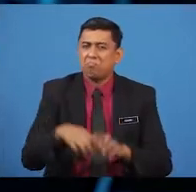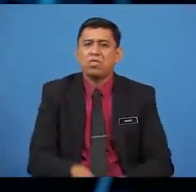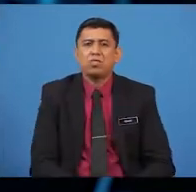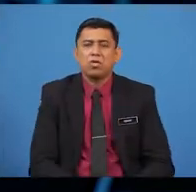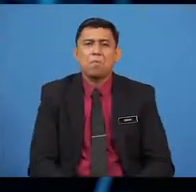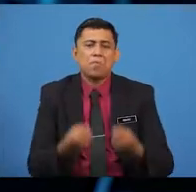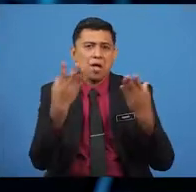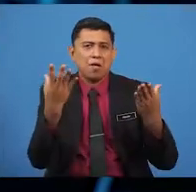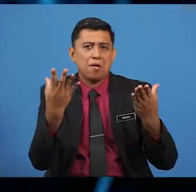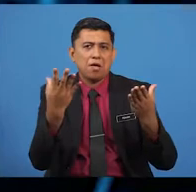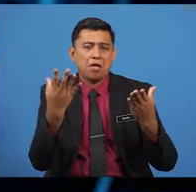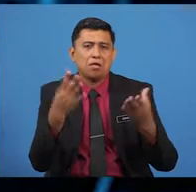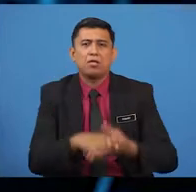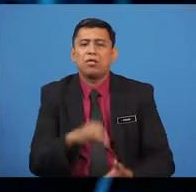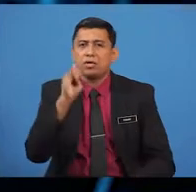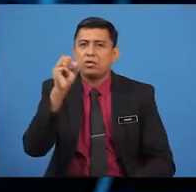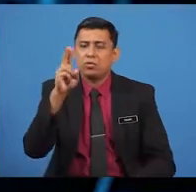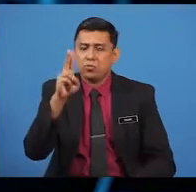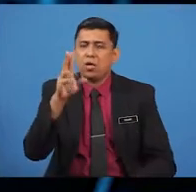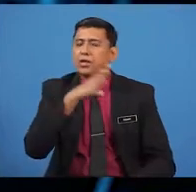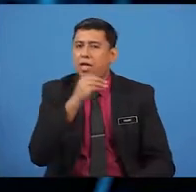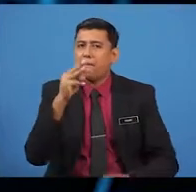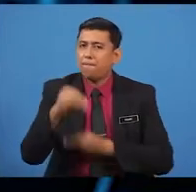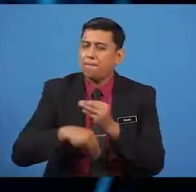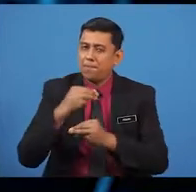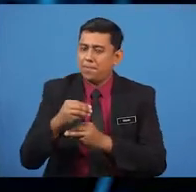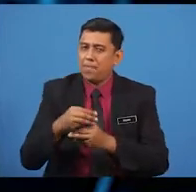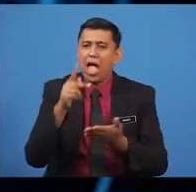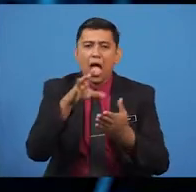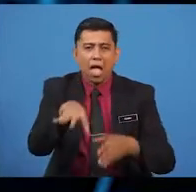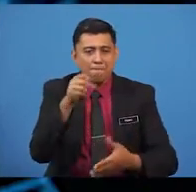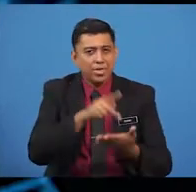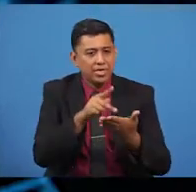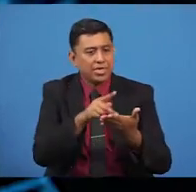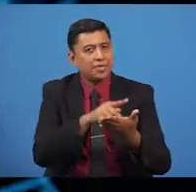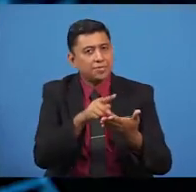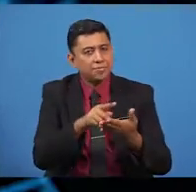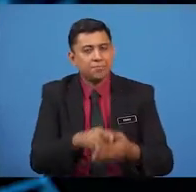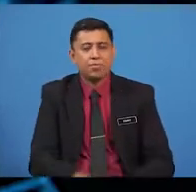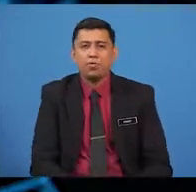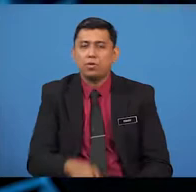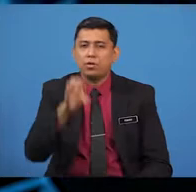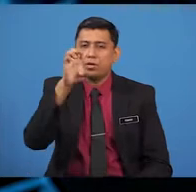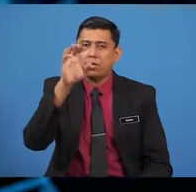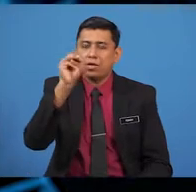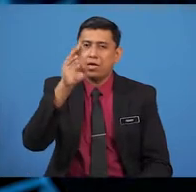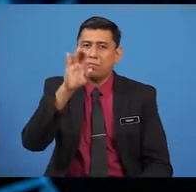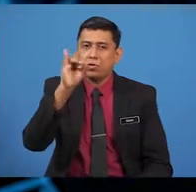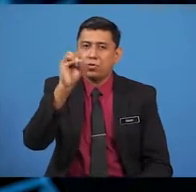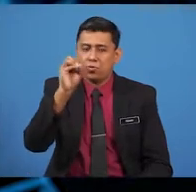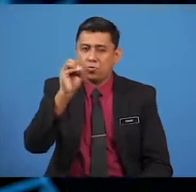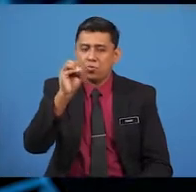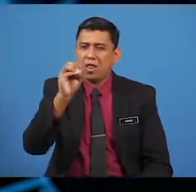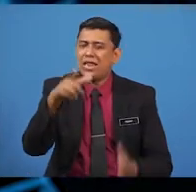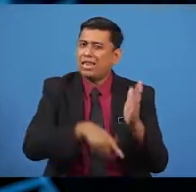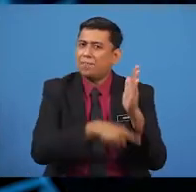terdapat beberapa isu moral dan etikal perlu diambil kira. Contohnya, embrio berlebihan